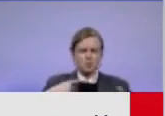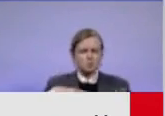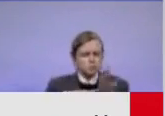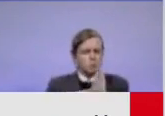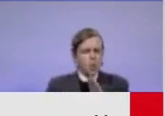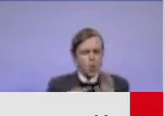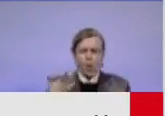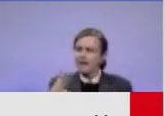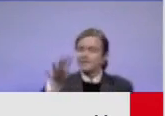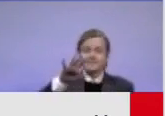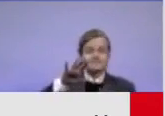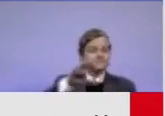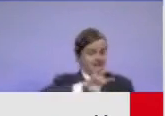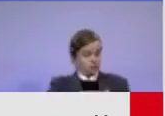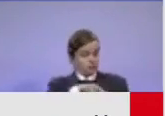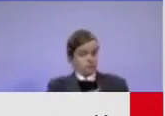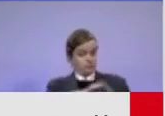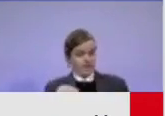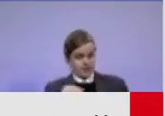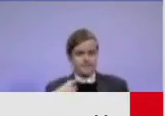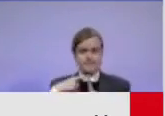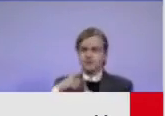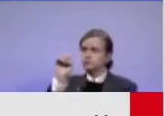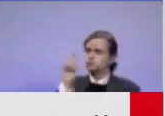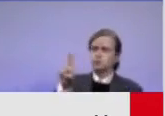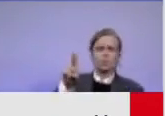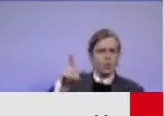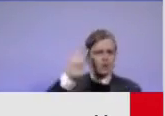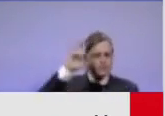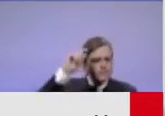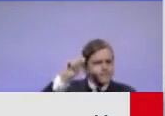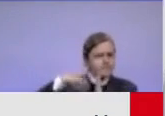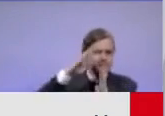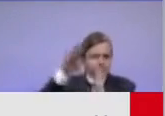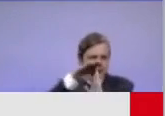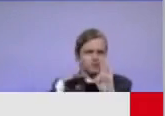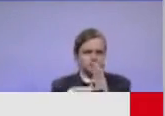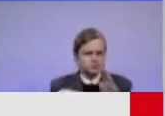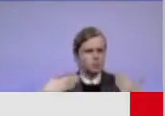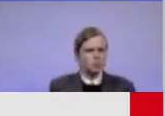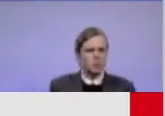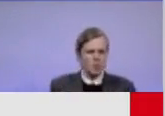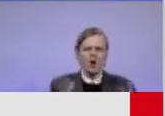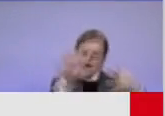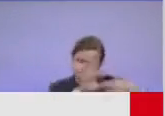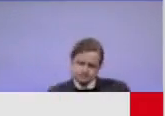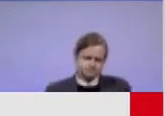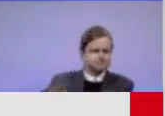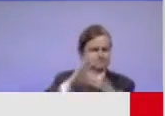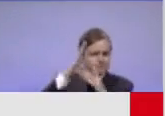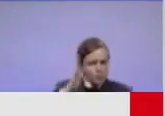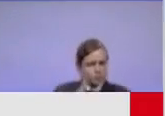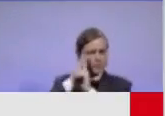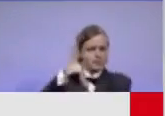soluții pentru a nu ne diviza și mai mult ca societate. Avem idei politice diferite,